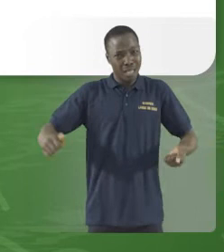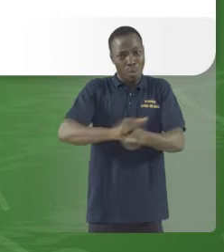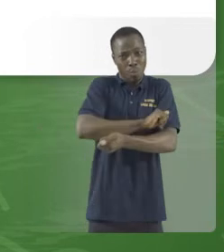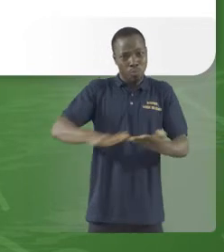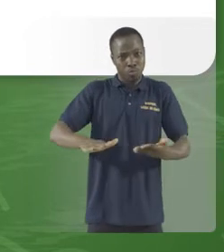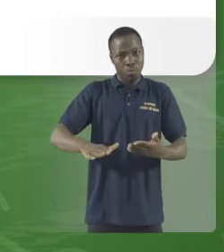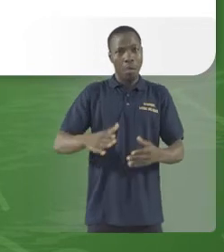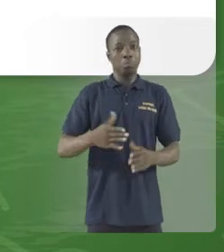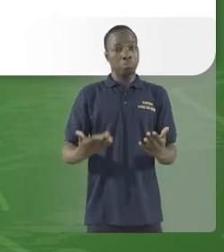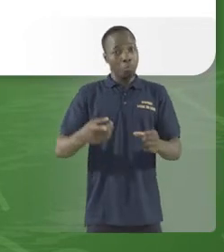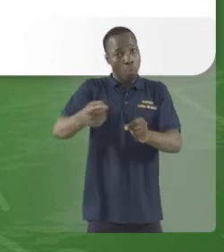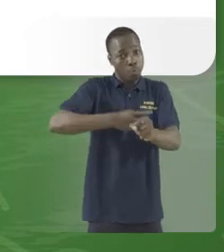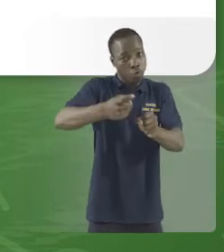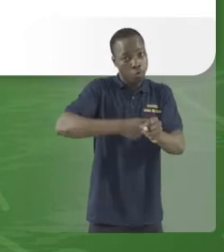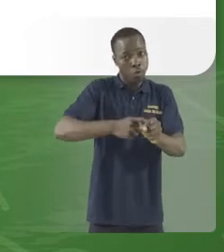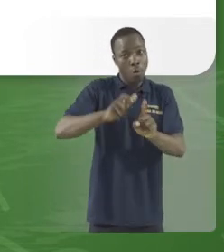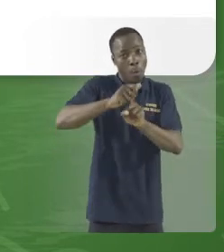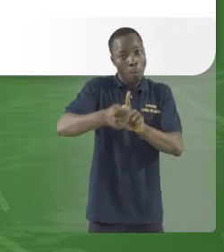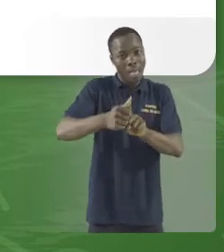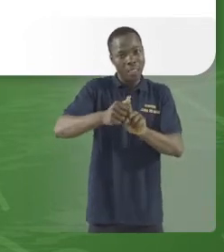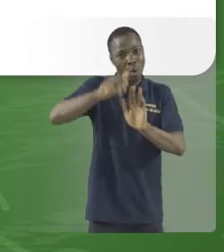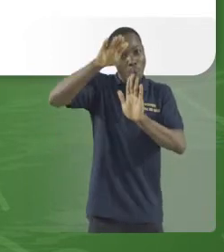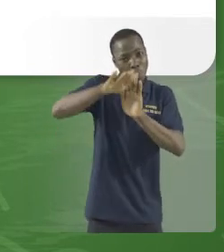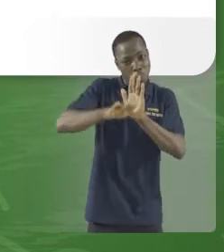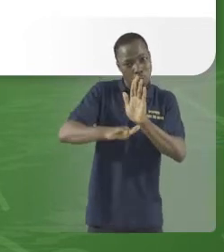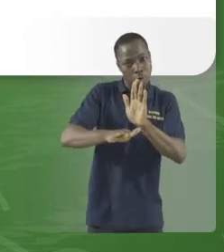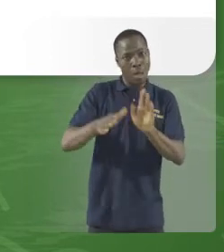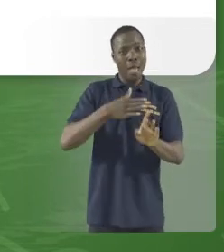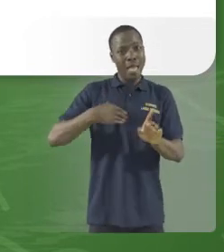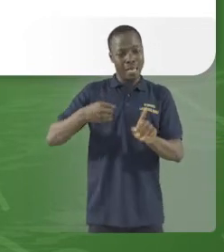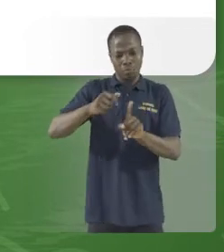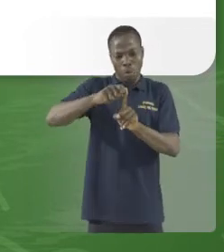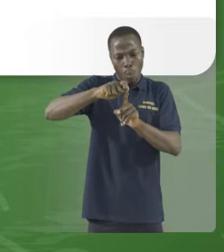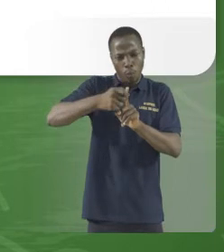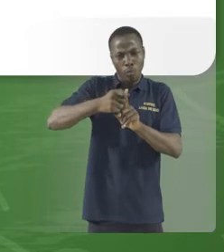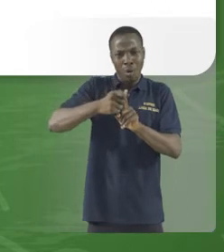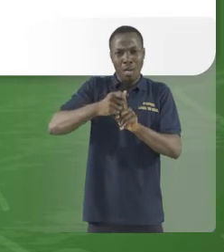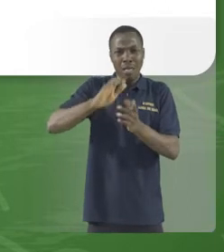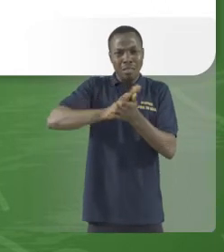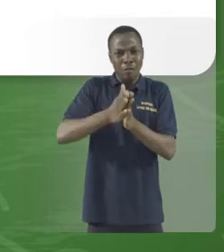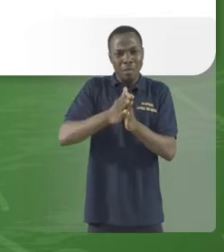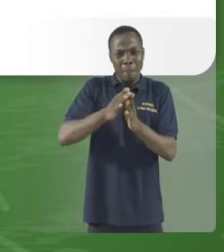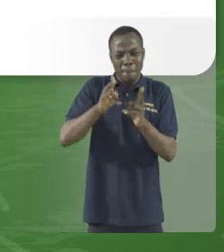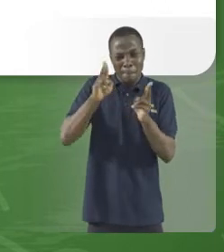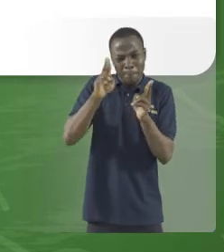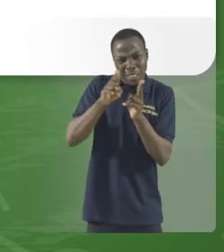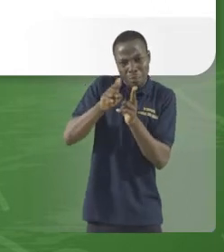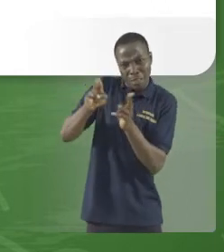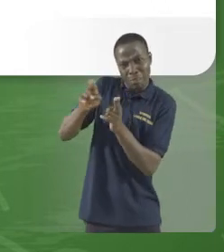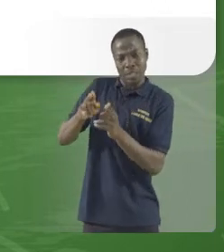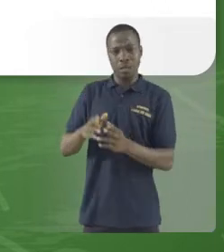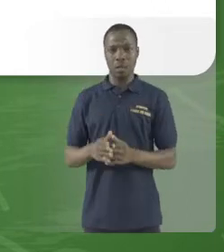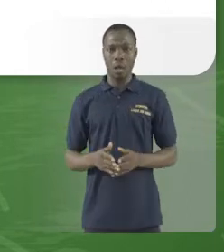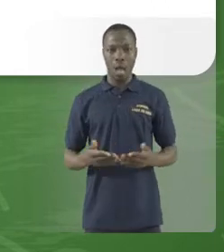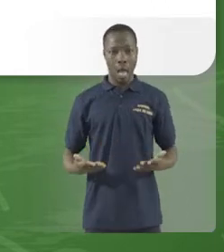de maïs est devenue faible avec des épis de petite taille. Les membres de